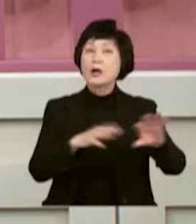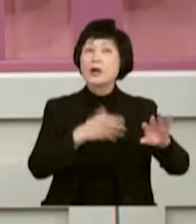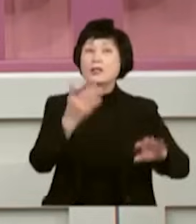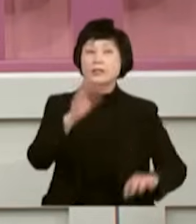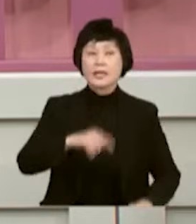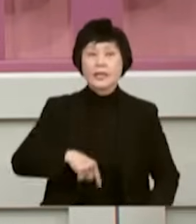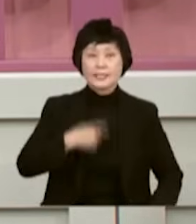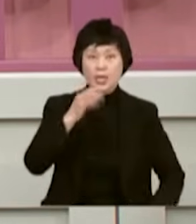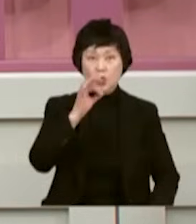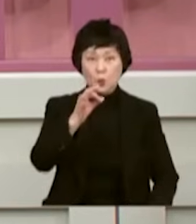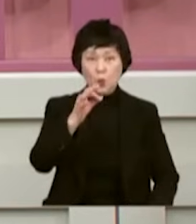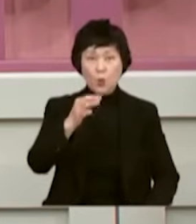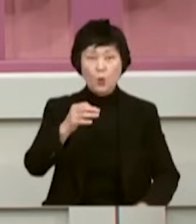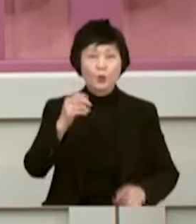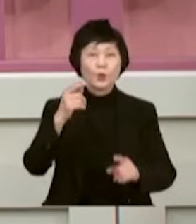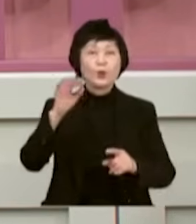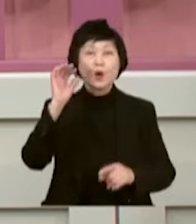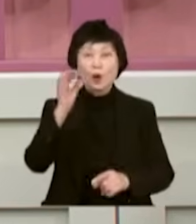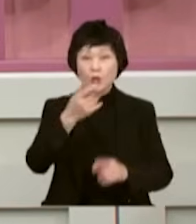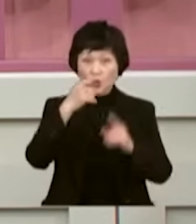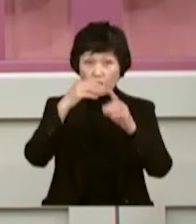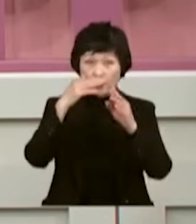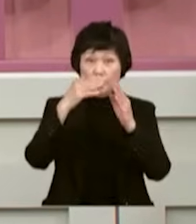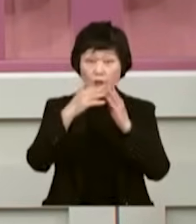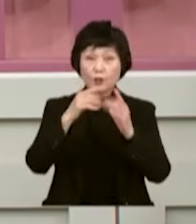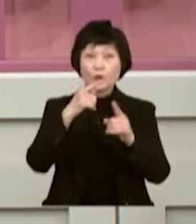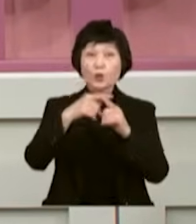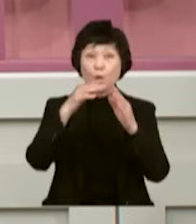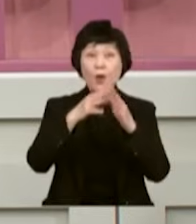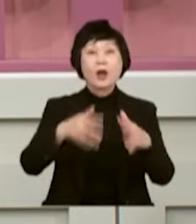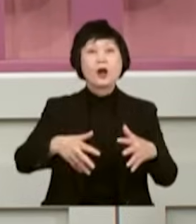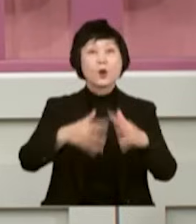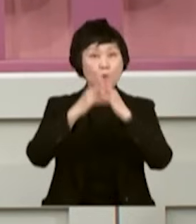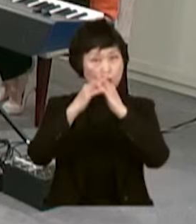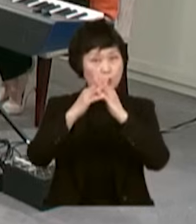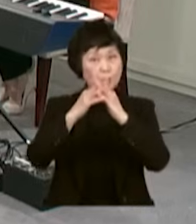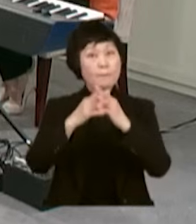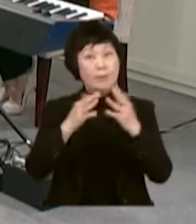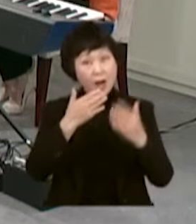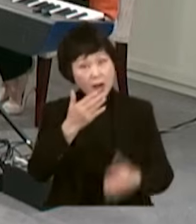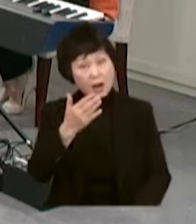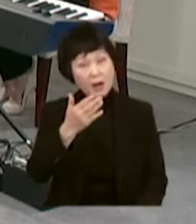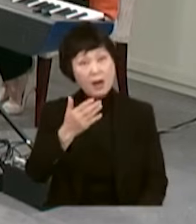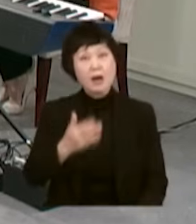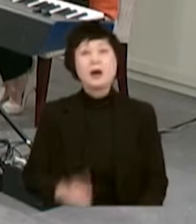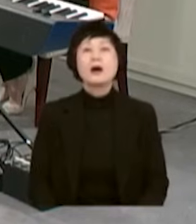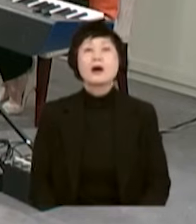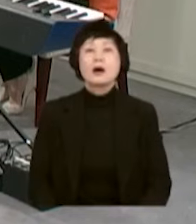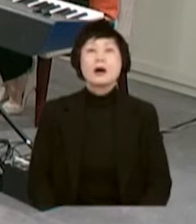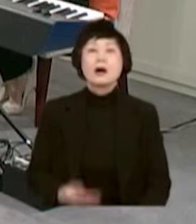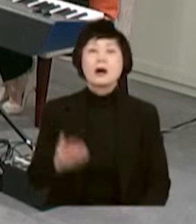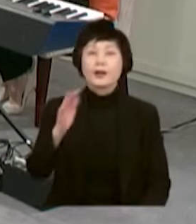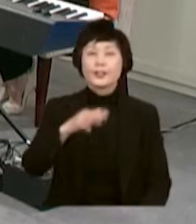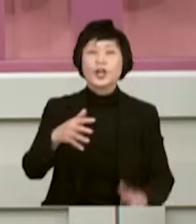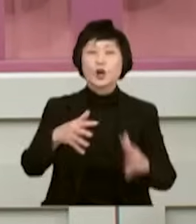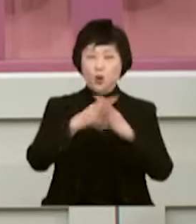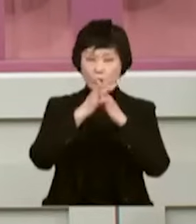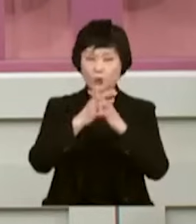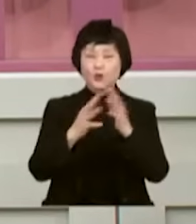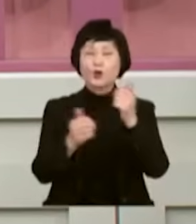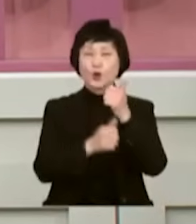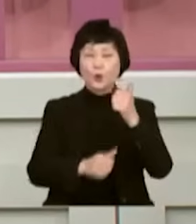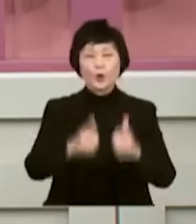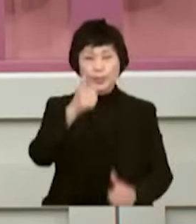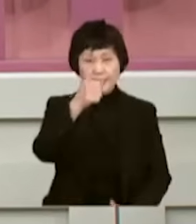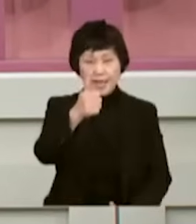바쁜데 우리 교회 건축을 할 때거든요. 네. 건축위원장으로 임명했더니 네. 건축하는 1년 반 동안